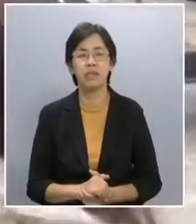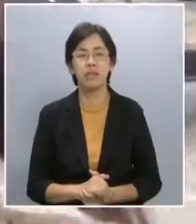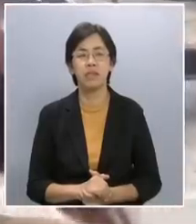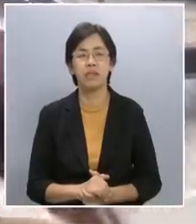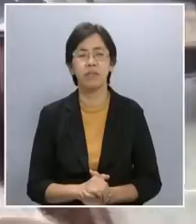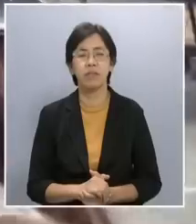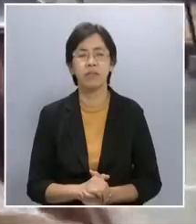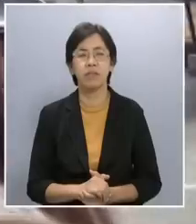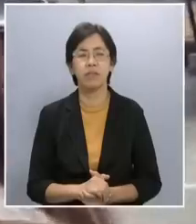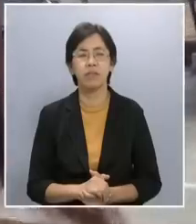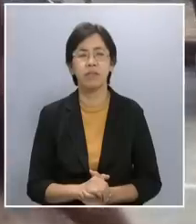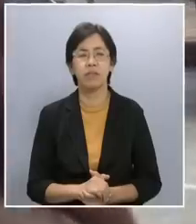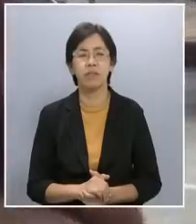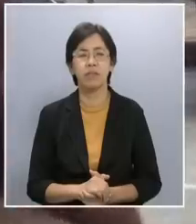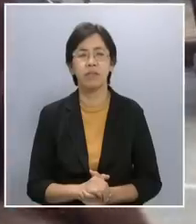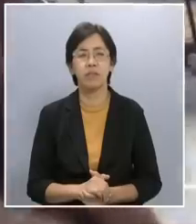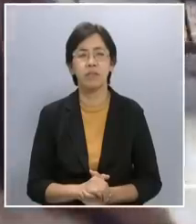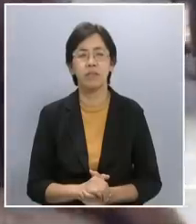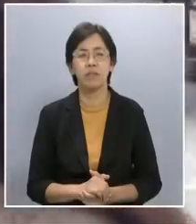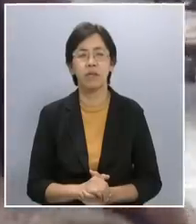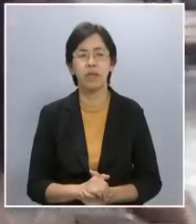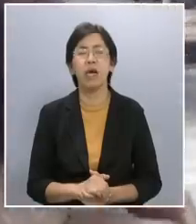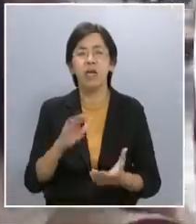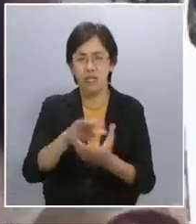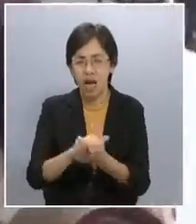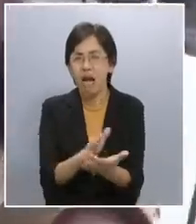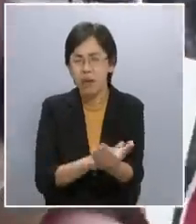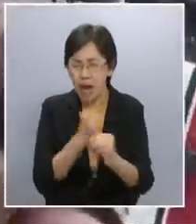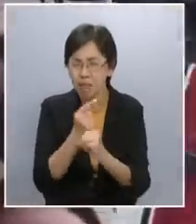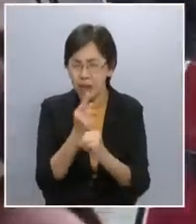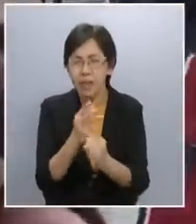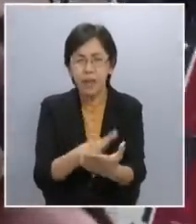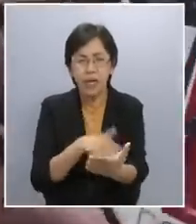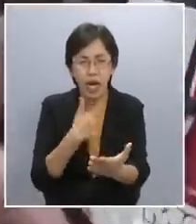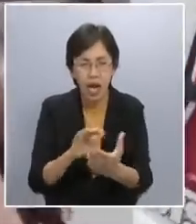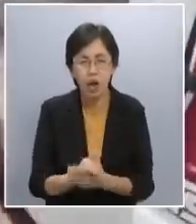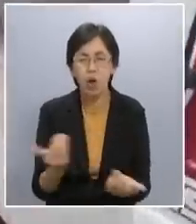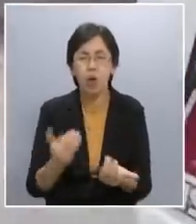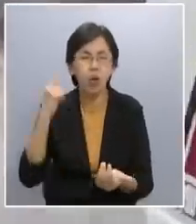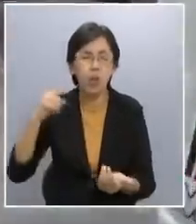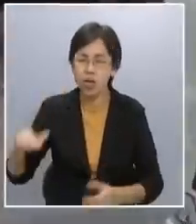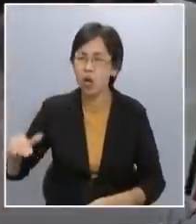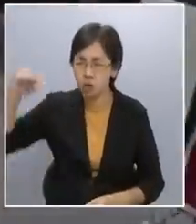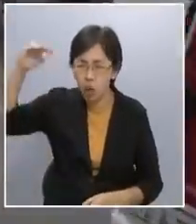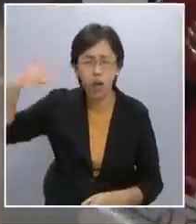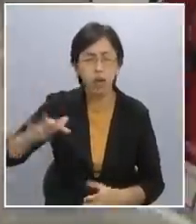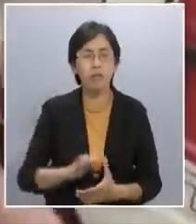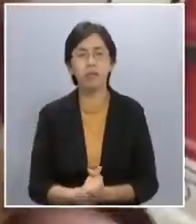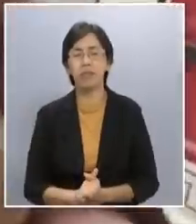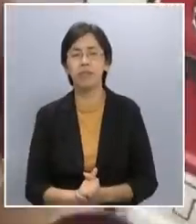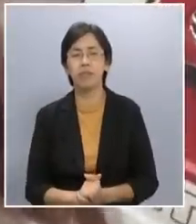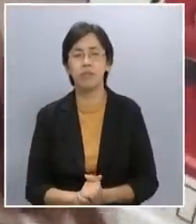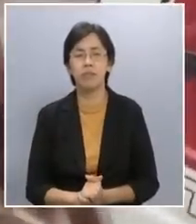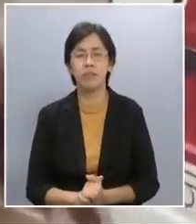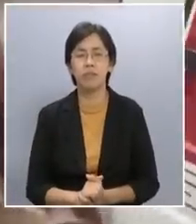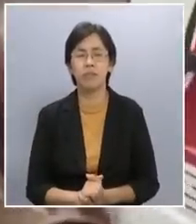ท่านมาประมาณกี่ปีนะคะ อุ้ยจะอยู่กันนานแล้วนะคะลูกสาวจะโตจนน้องบอกเท่าไหร่พี ่สาม ก ว่า แสด